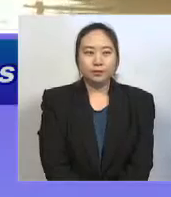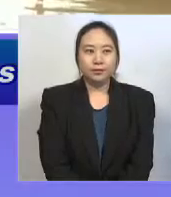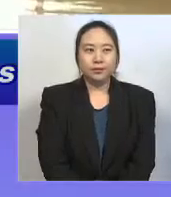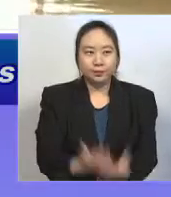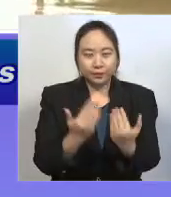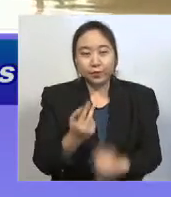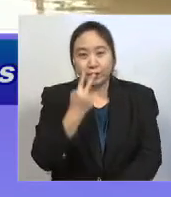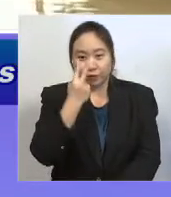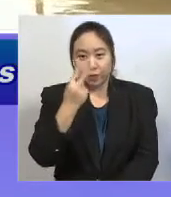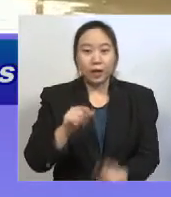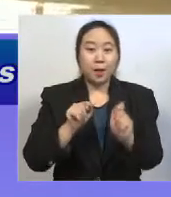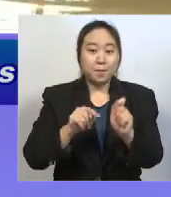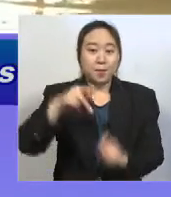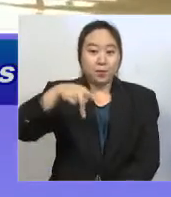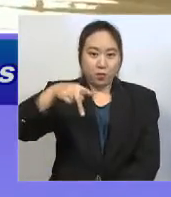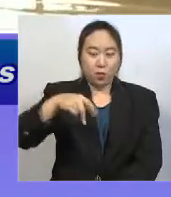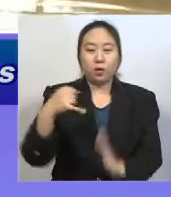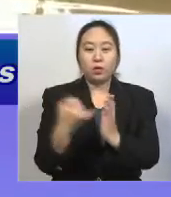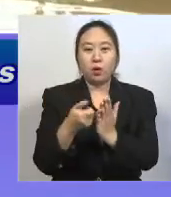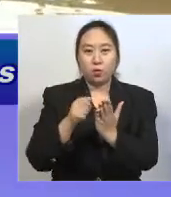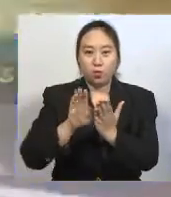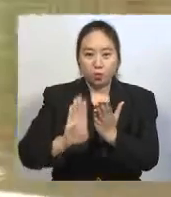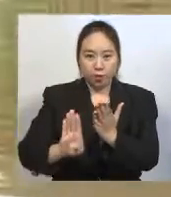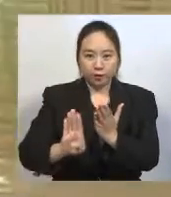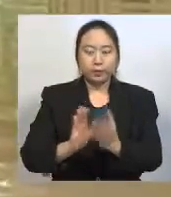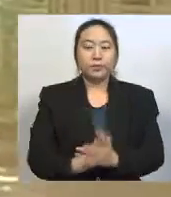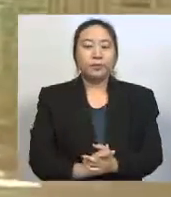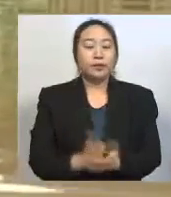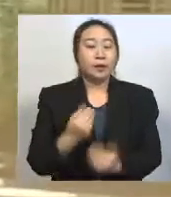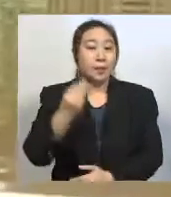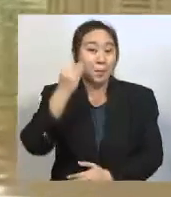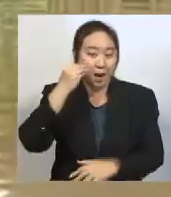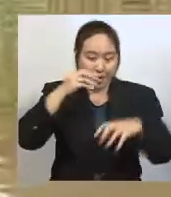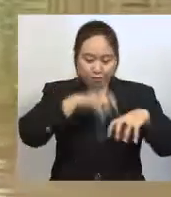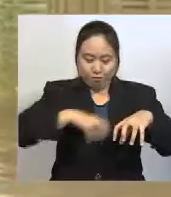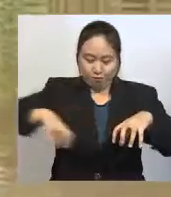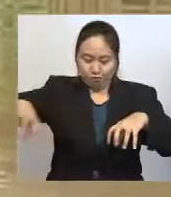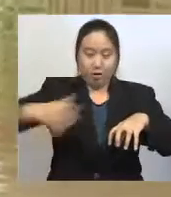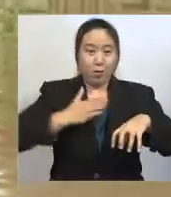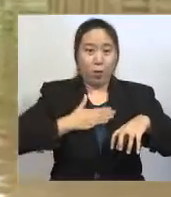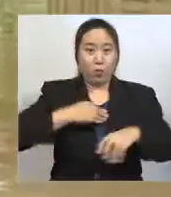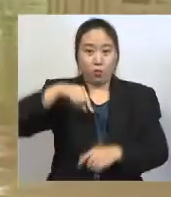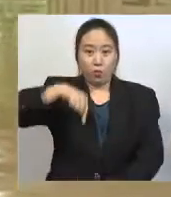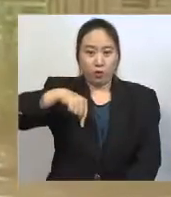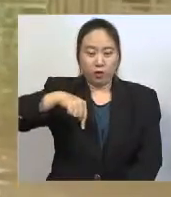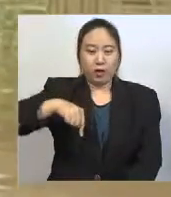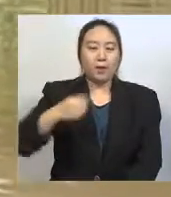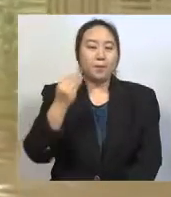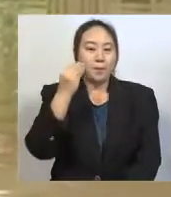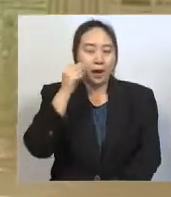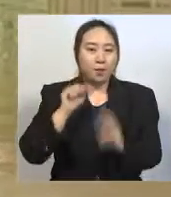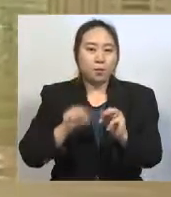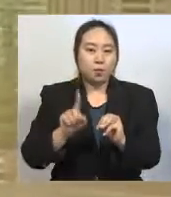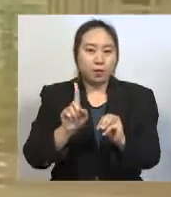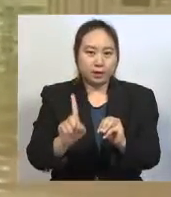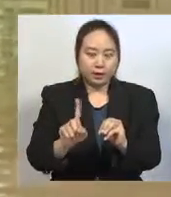มาดูที่อำเภอพิบูลมังสาหารจังหวัดอุบลราชธานีกันบ้างนะครับซึ่งหมู่บ้านที่ผมยืนอยู่ตรงนี้นะครับก็คือหมู่บ้านแก่งโพหมู่ที่1ตำบล